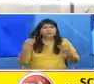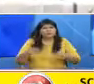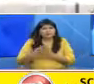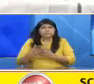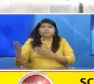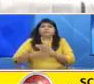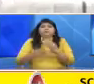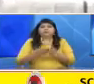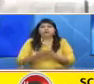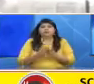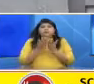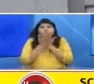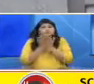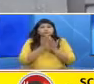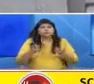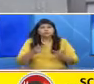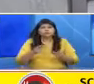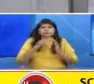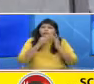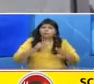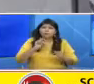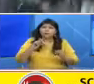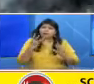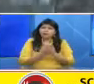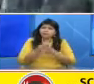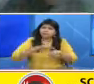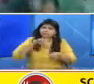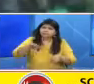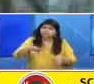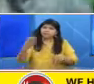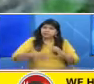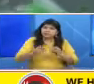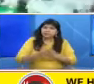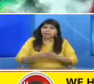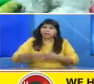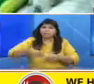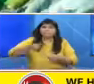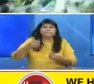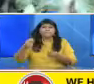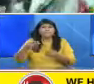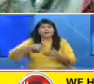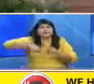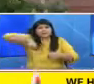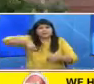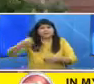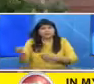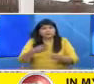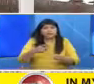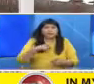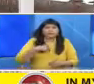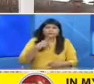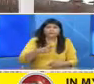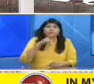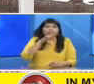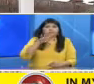पर स्वच्छता का महाअभियान चलाना है। इस बार प्लास्टिक पर विशेष जोर देना है। 15 अगस्त को